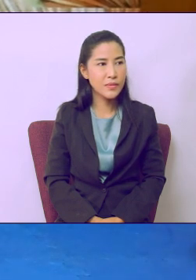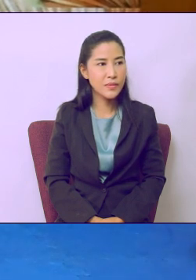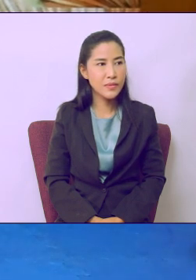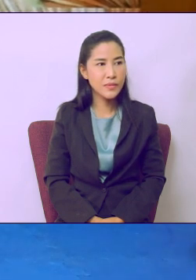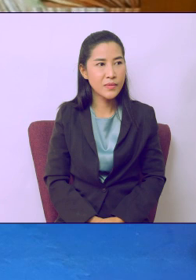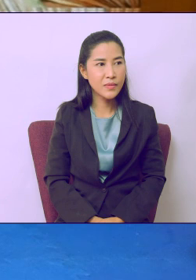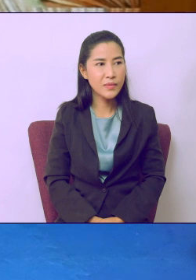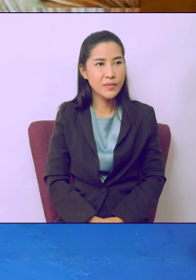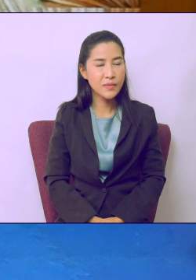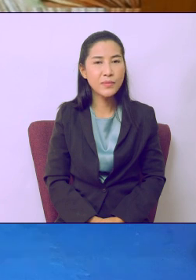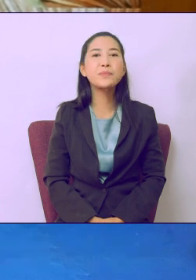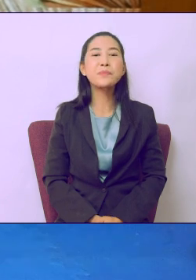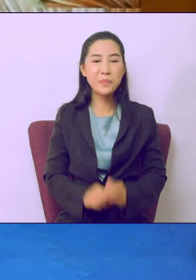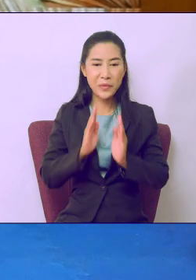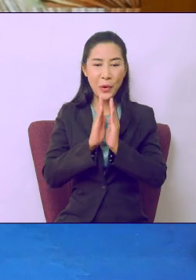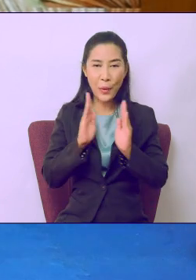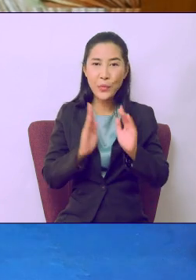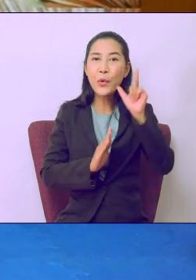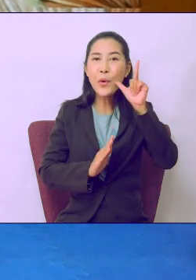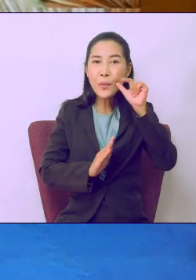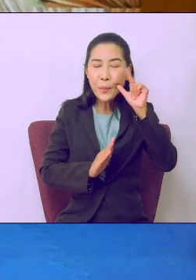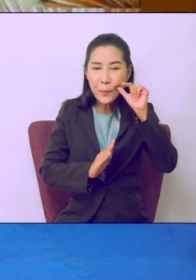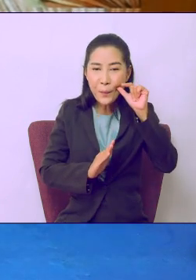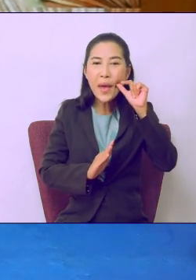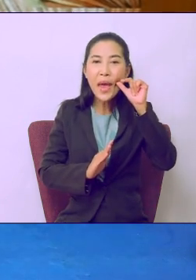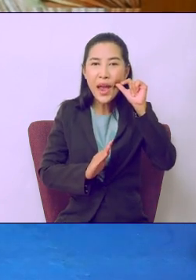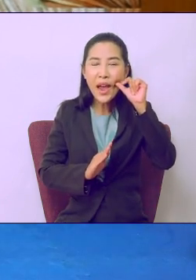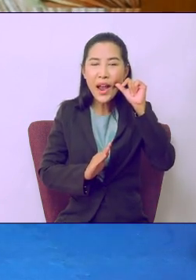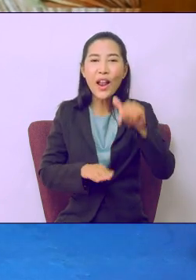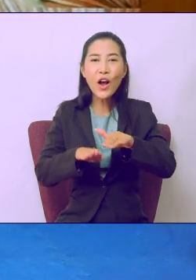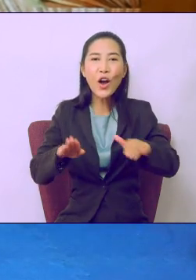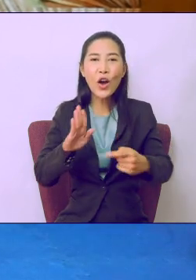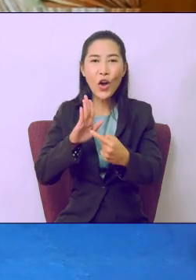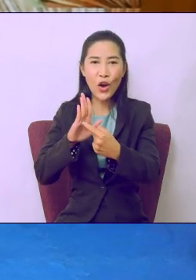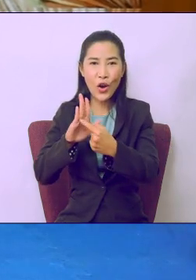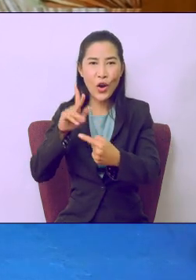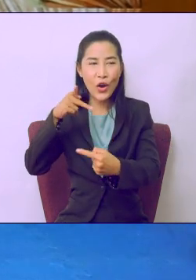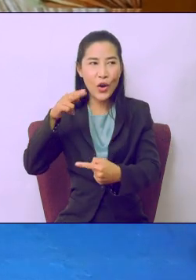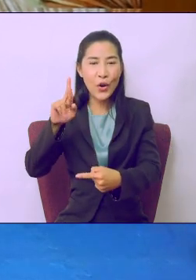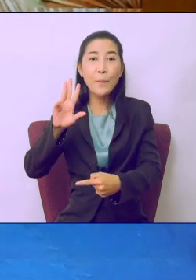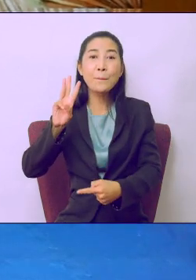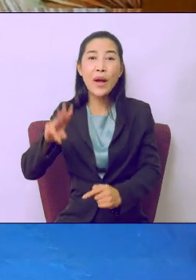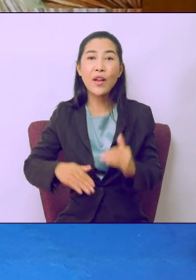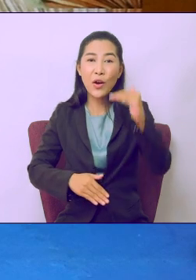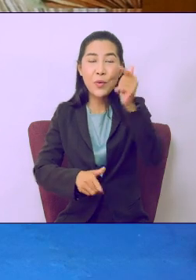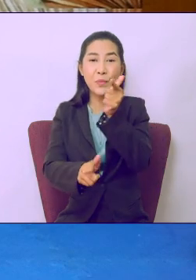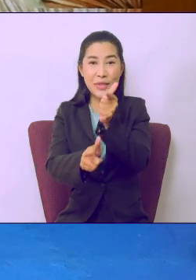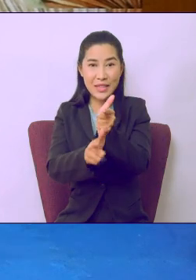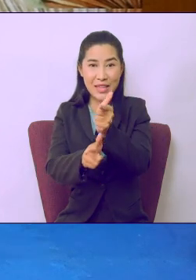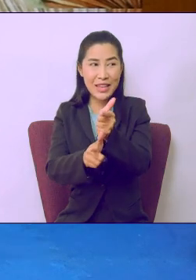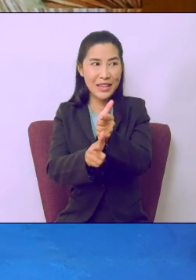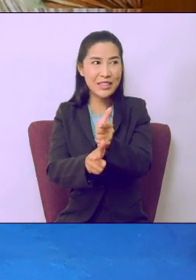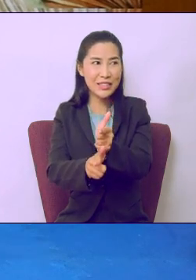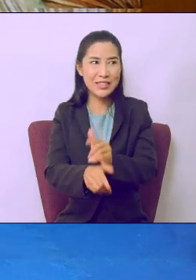อ่ะนะครับขอบคุณนะครับคุณแม่น้องแพรวนะครับแล้วก็นะครับพี่เลี้ยงนะครับขอบคุณพี่ตุ๋มด้วยนะครับก็นะ